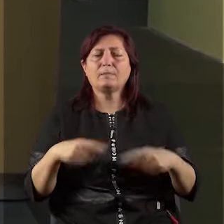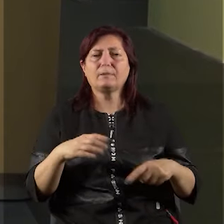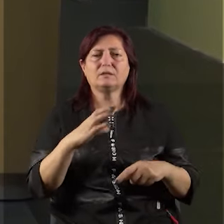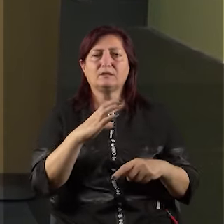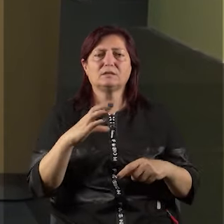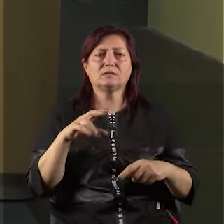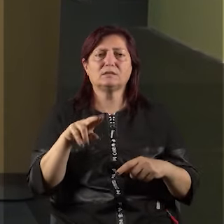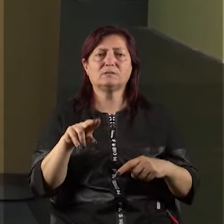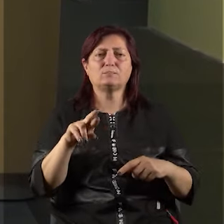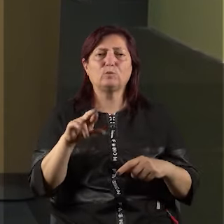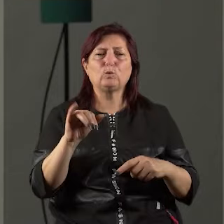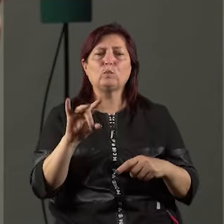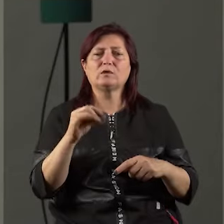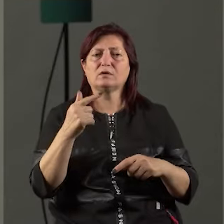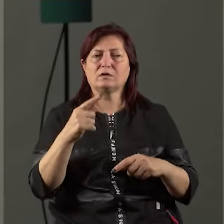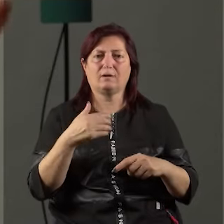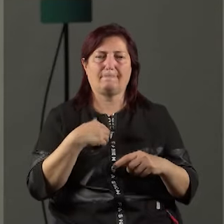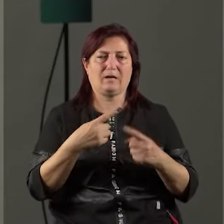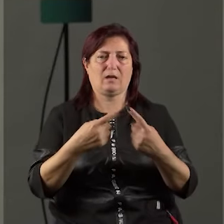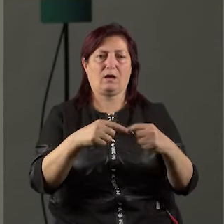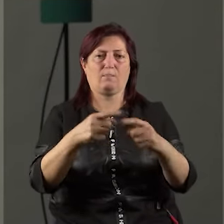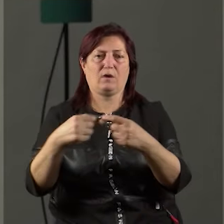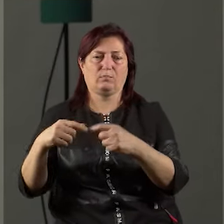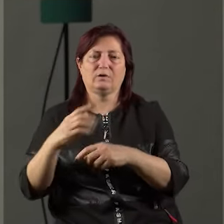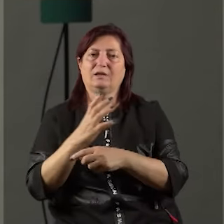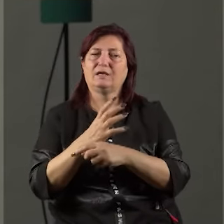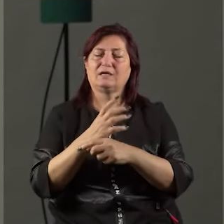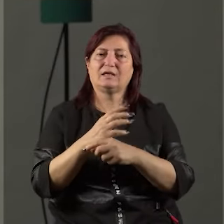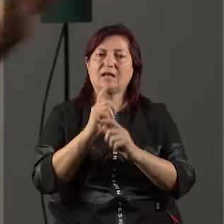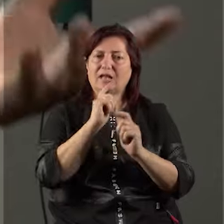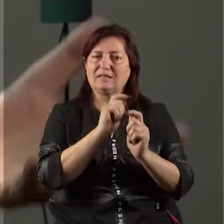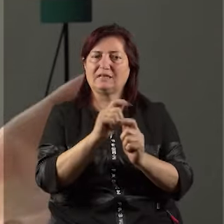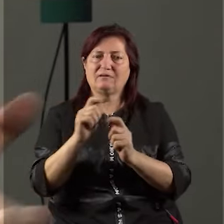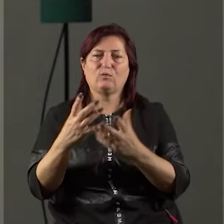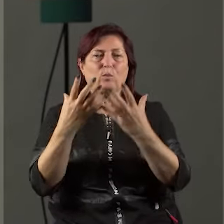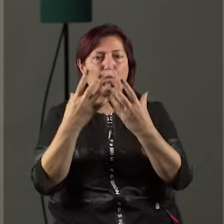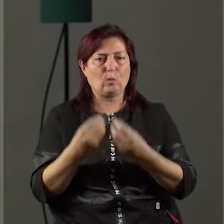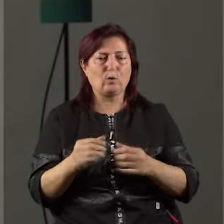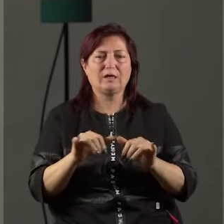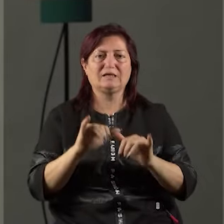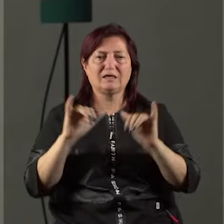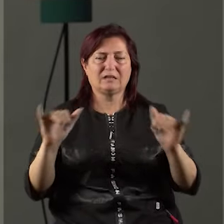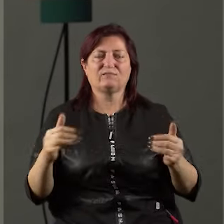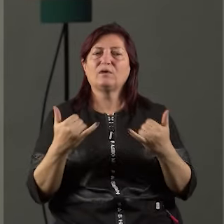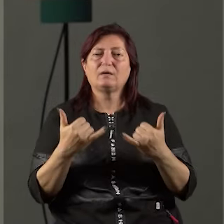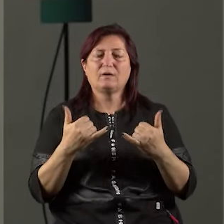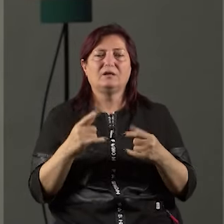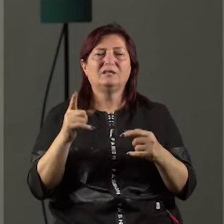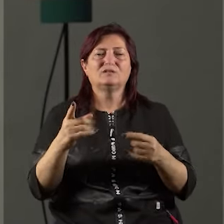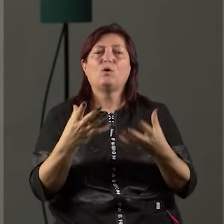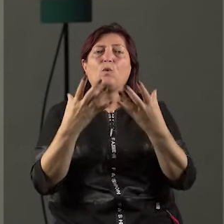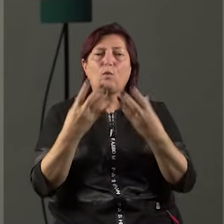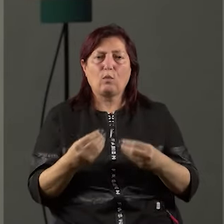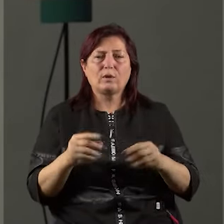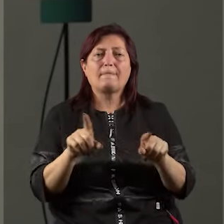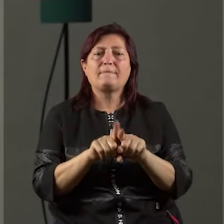սփյուռքը հայ մեր համայնքներում է գիրք նվիրելու օրը ընդարձակվում։ Հիմա այդ օրը